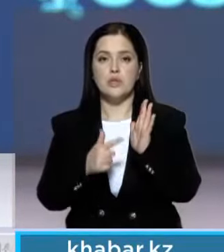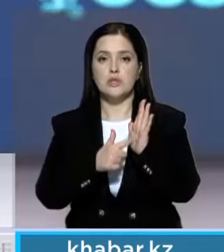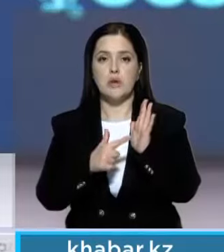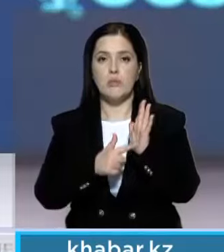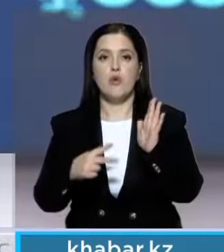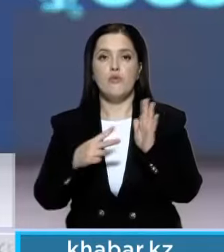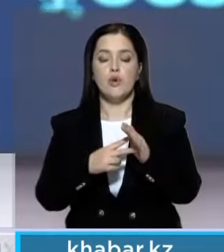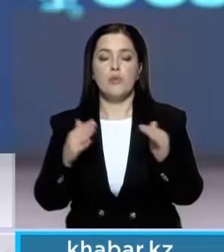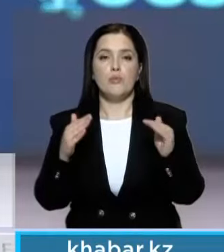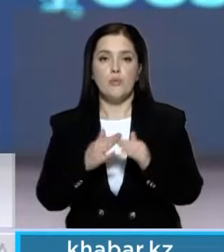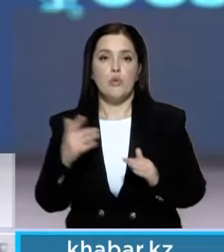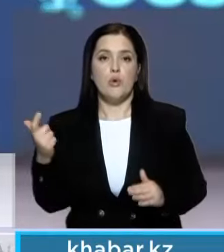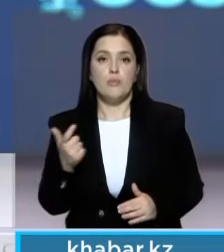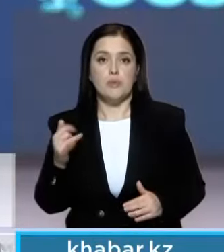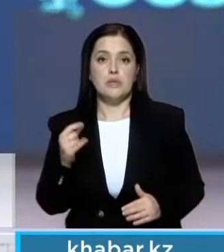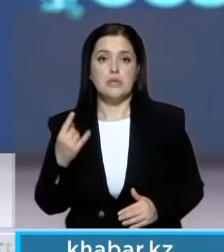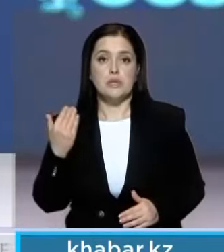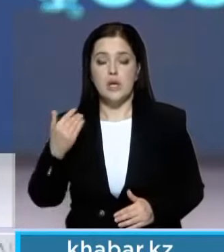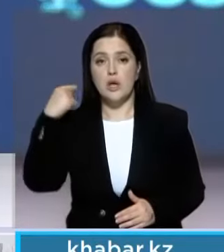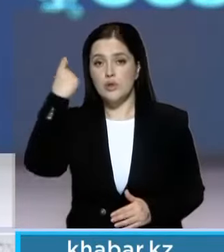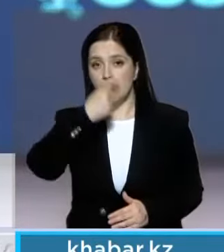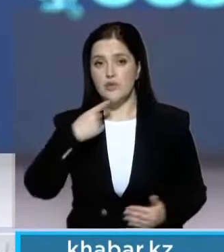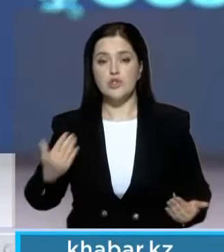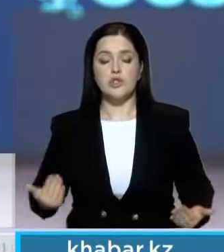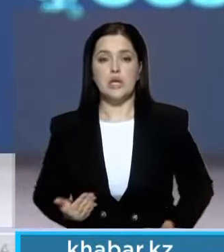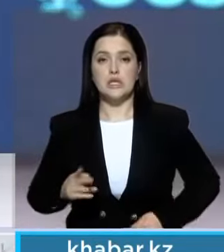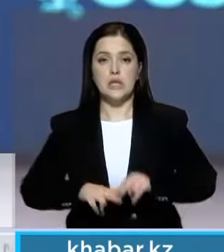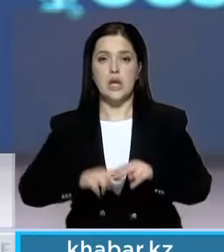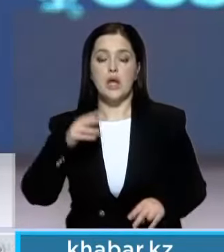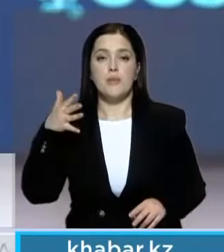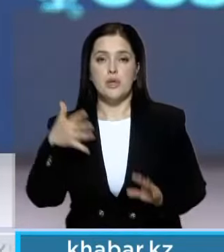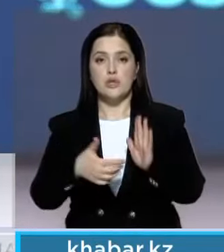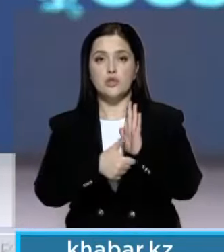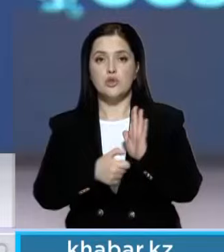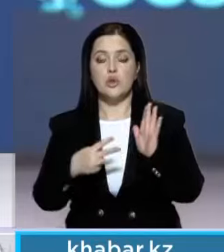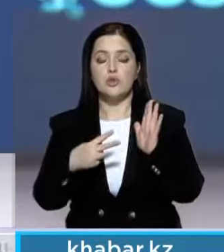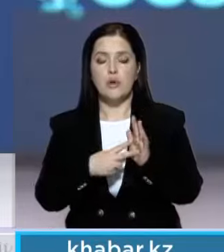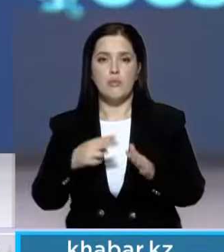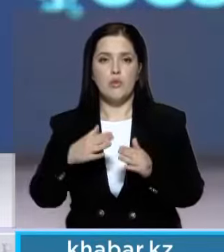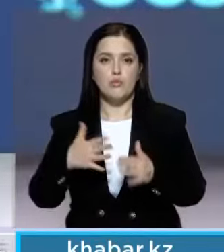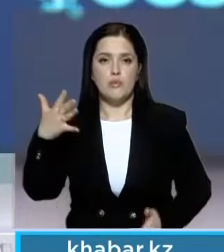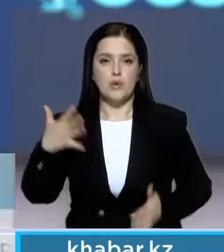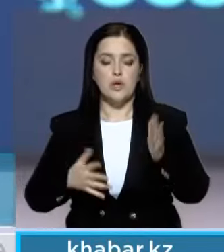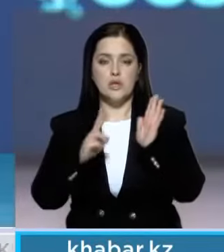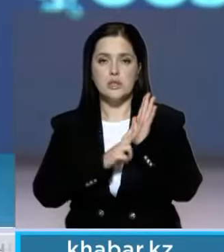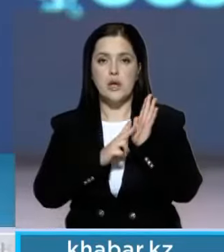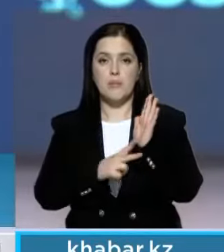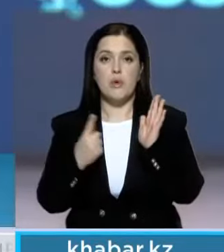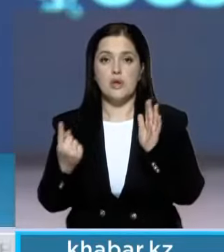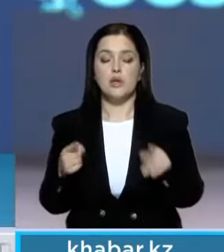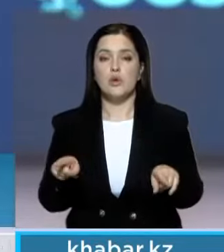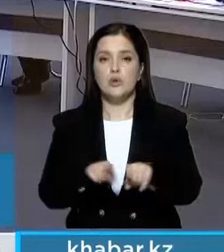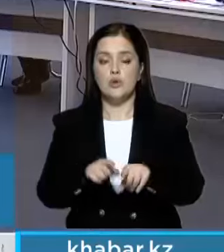5678 жилых домов, из которых индивидуальные жилые строения – это 5607 и многоквартирные жилые дома – 71, а